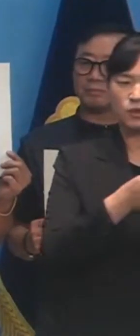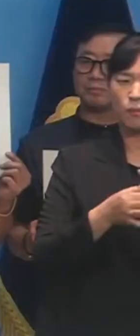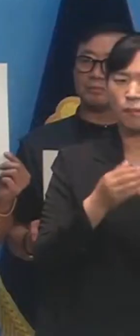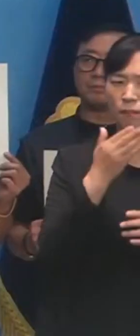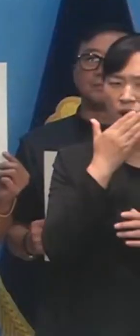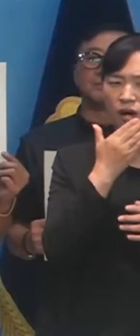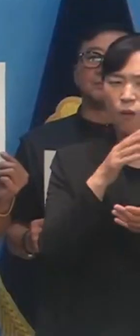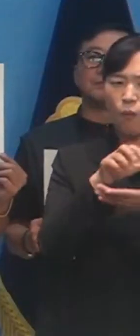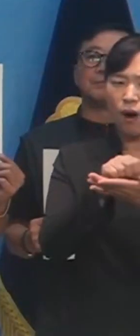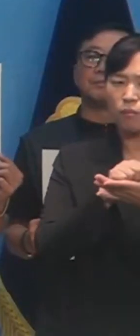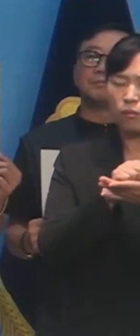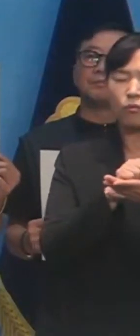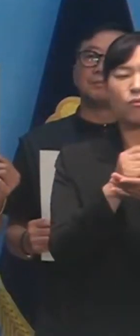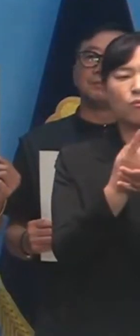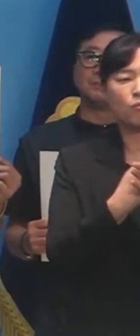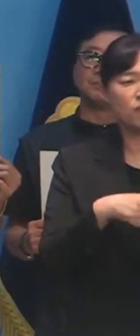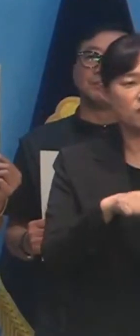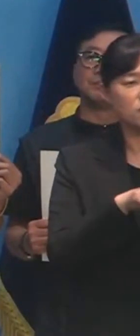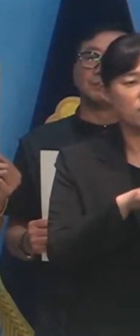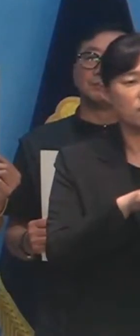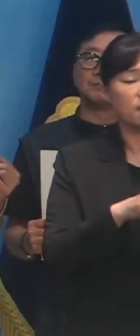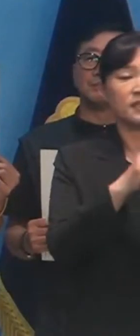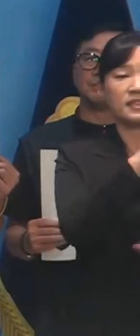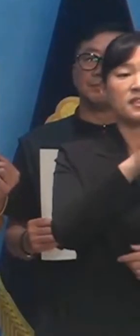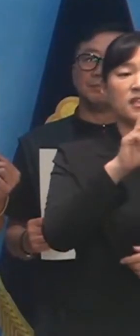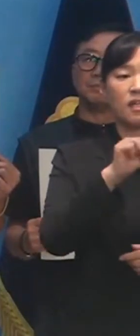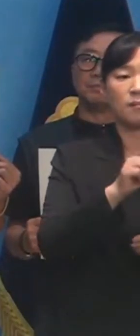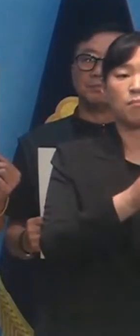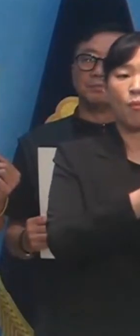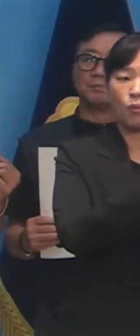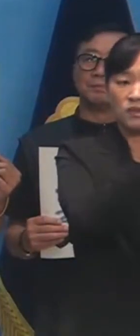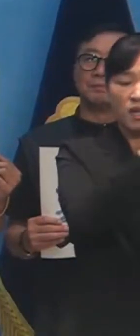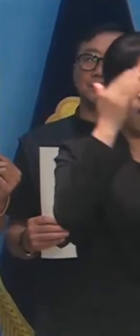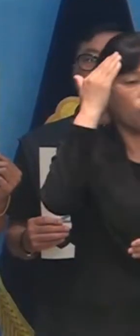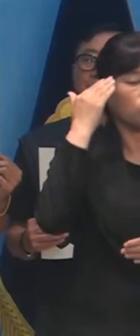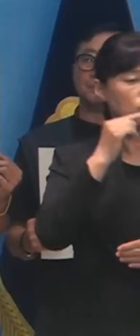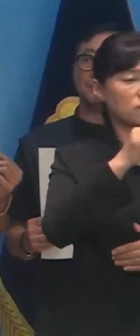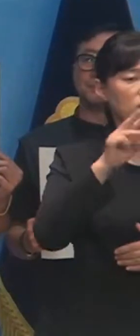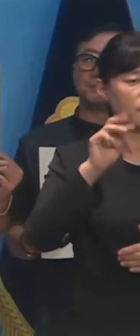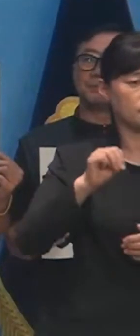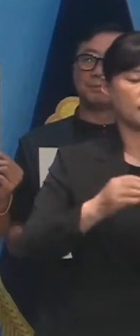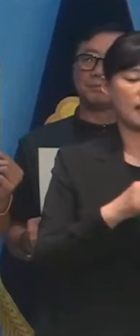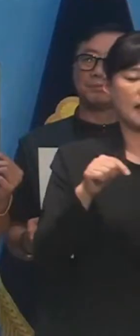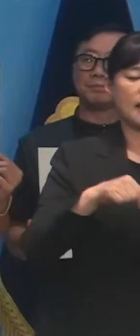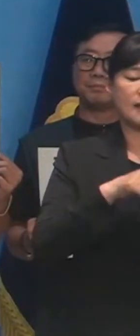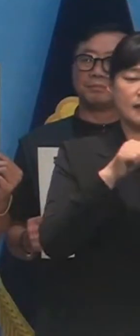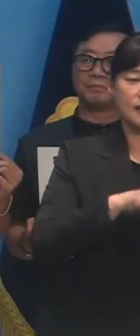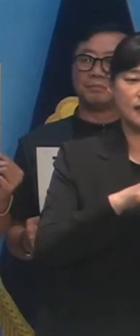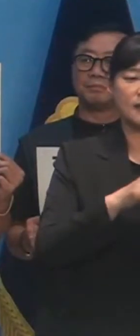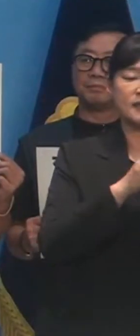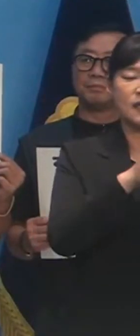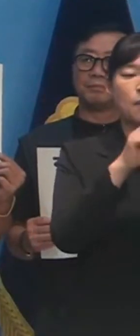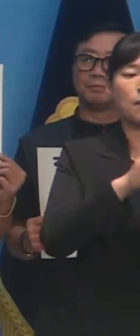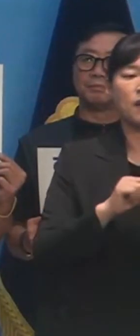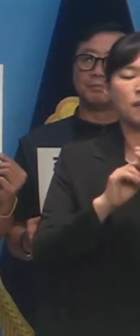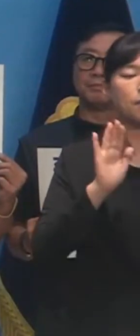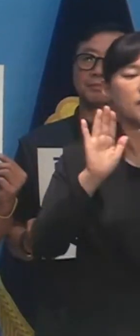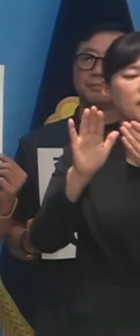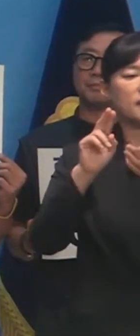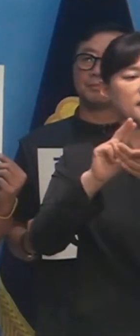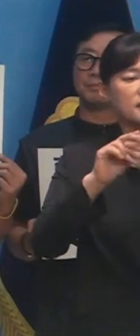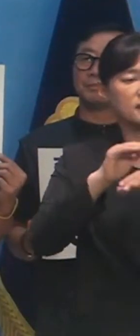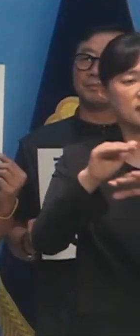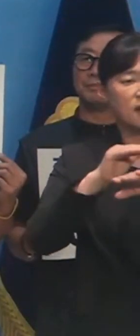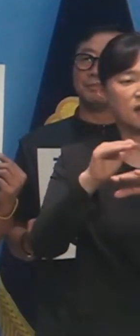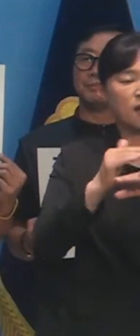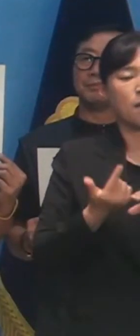가능성 확보라고 하는 차원에서 GM 본사의 한국 GM에 대한 내수 판매 신차 투입 확대 그리고 미래차 생산계획